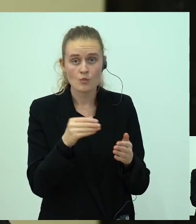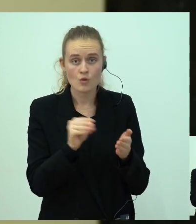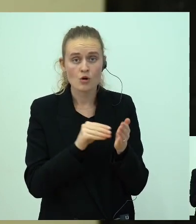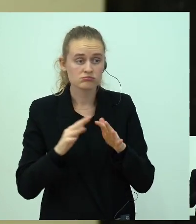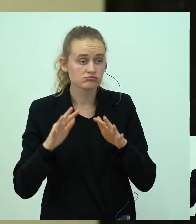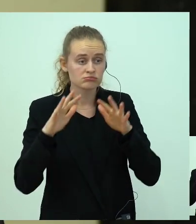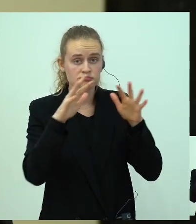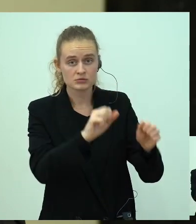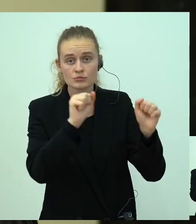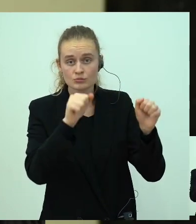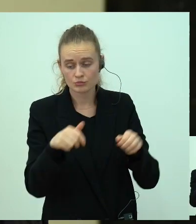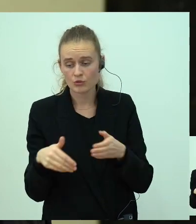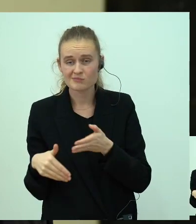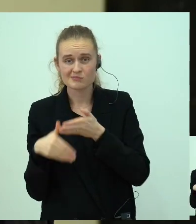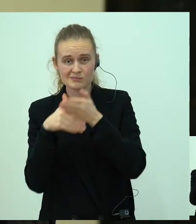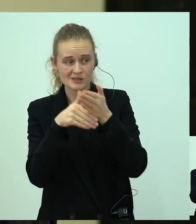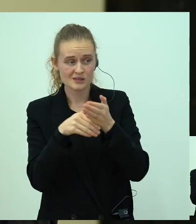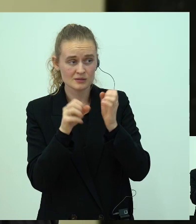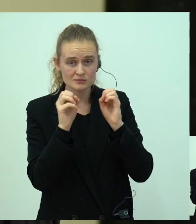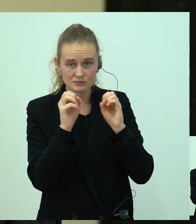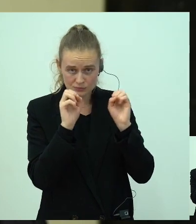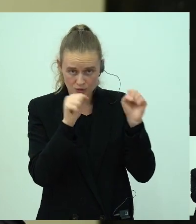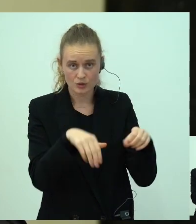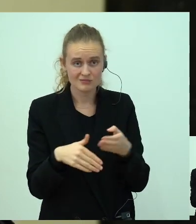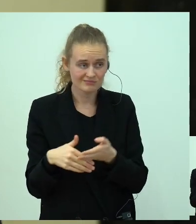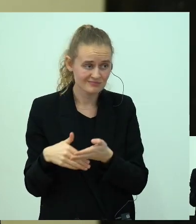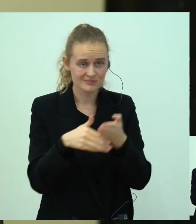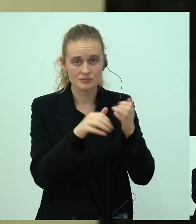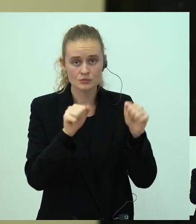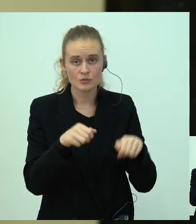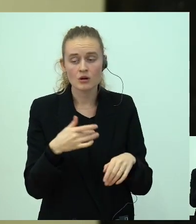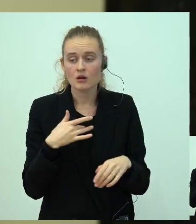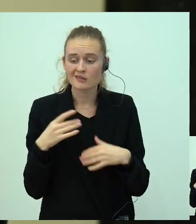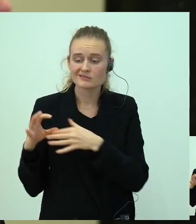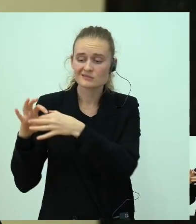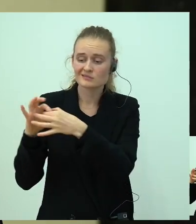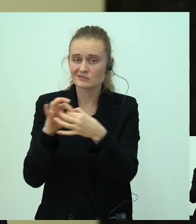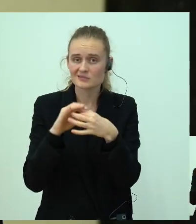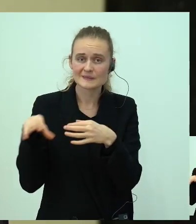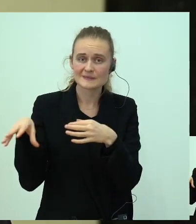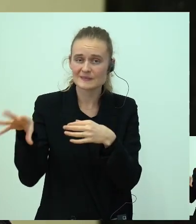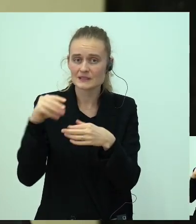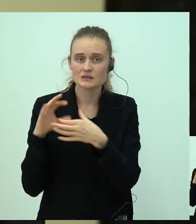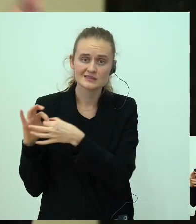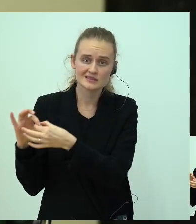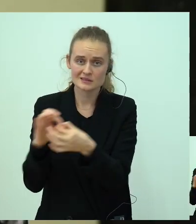galėtume nusiųsti pagalbą jums. Kodėlgi mes to negalime padaryti išvien, susiburti draugėn?